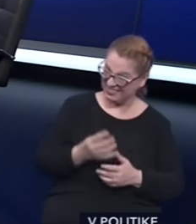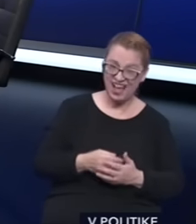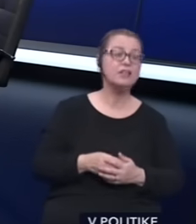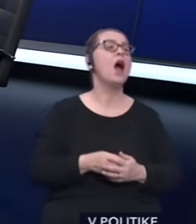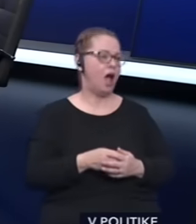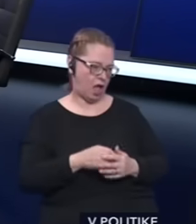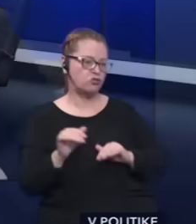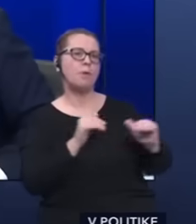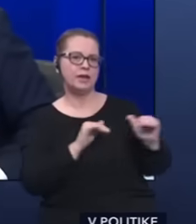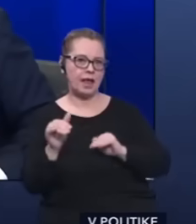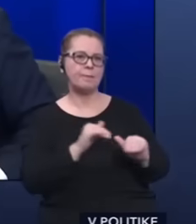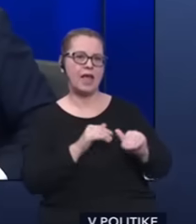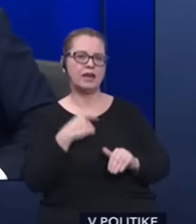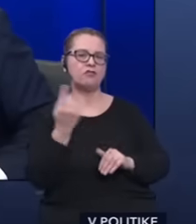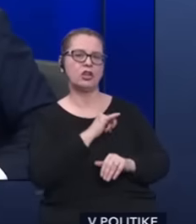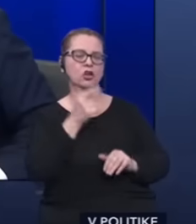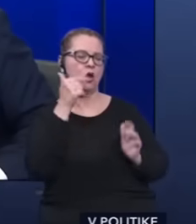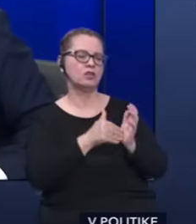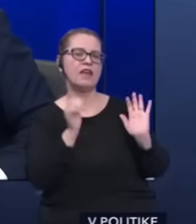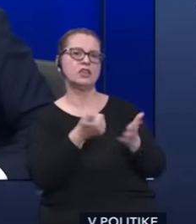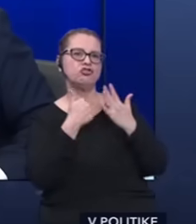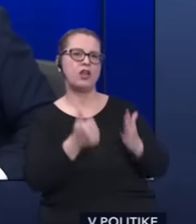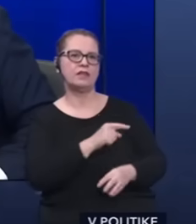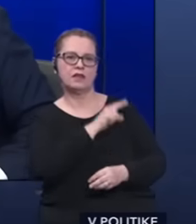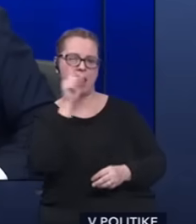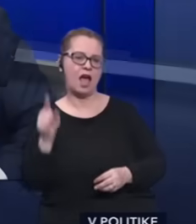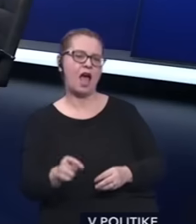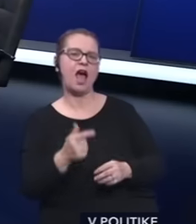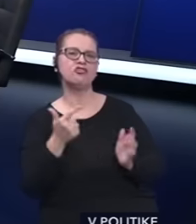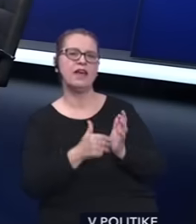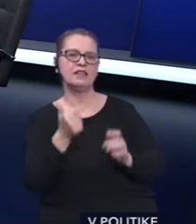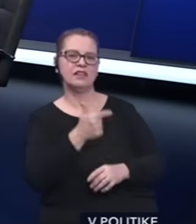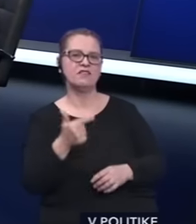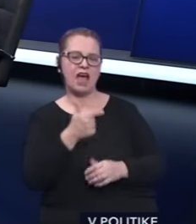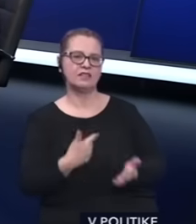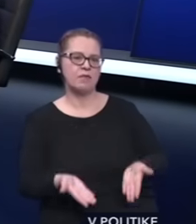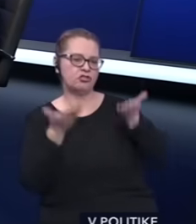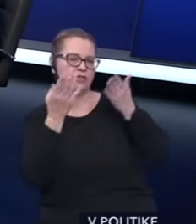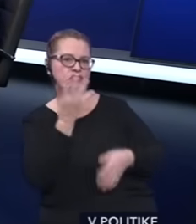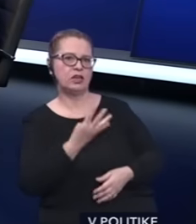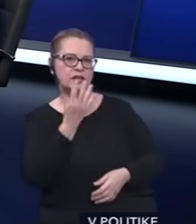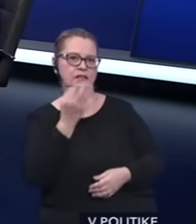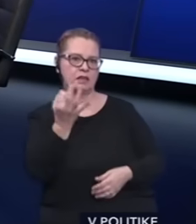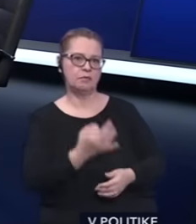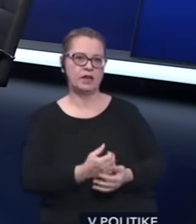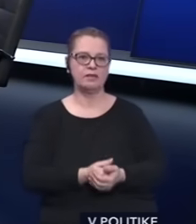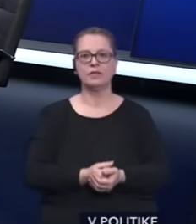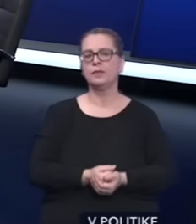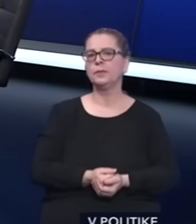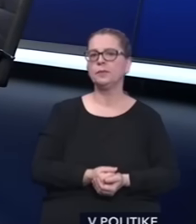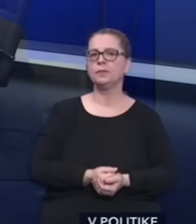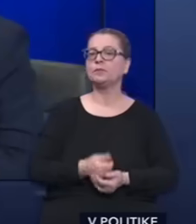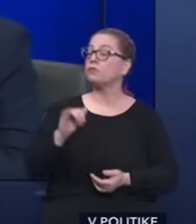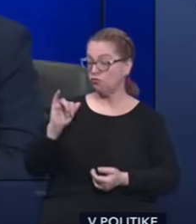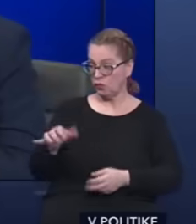pedagogickým a nepedagogickým pracovníkom v roku 2016 a 2020 sme zdvihli až do výšky 40%. Poďme takýmto štýlom, páči. Áno,